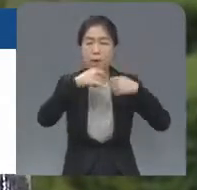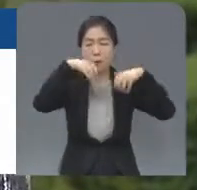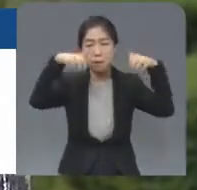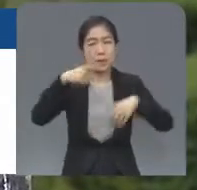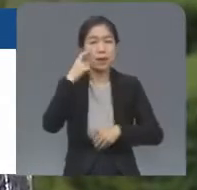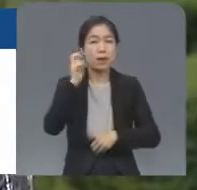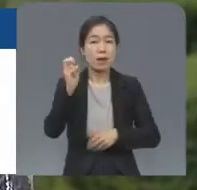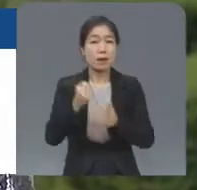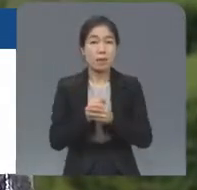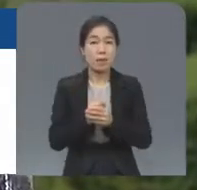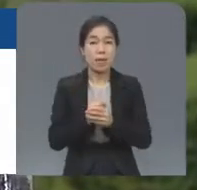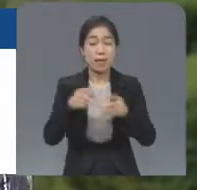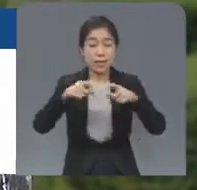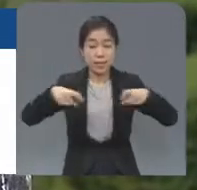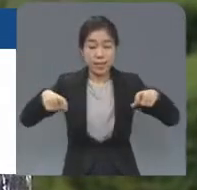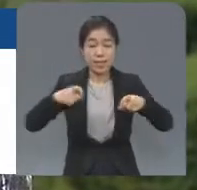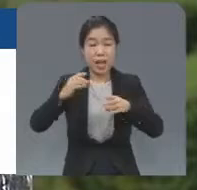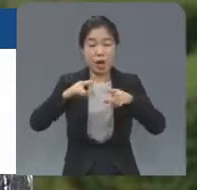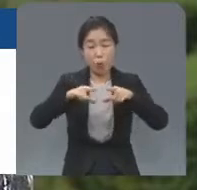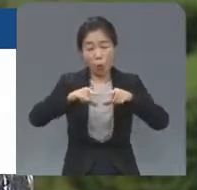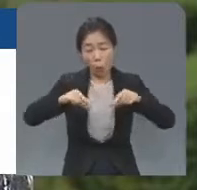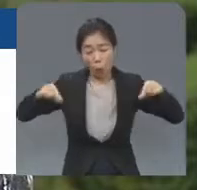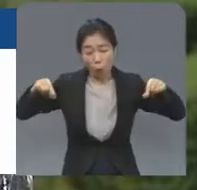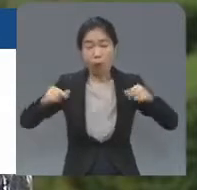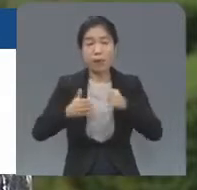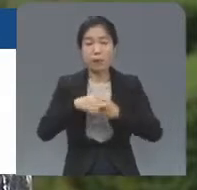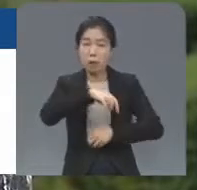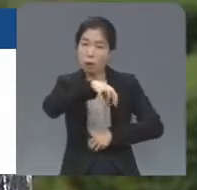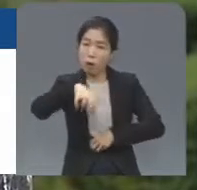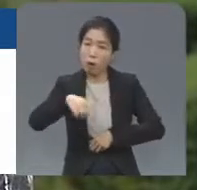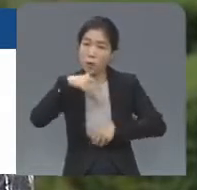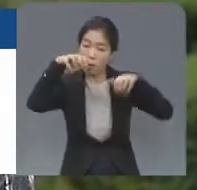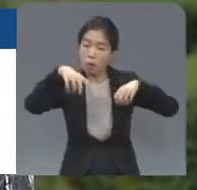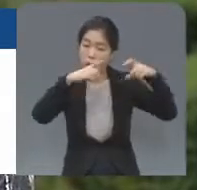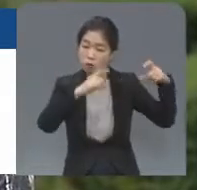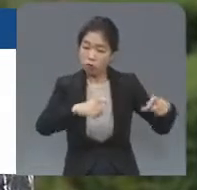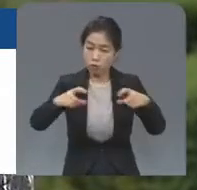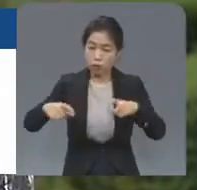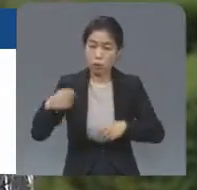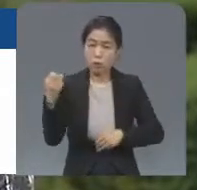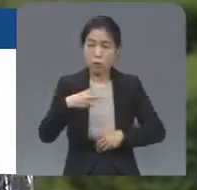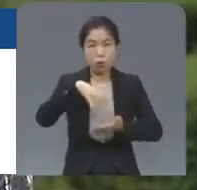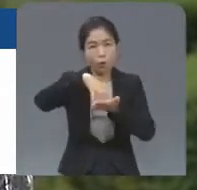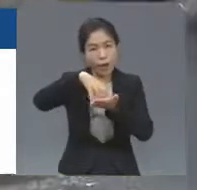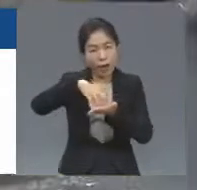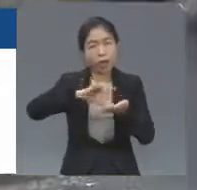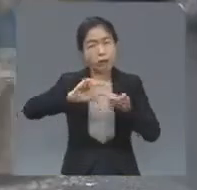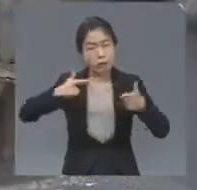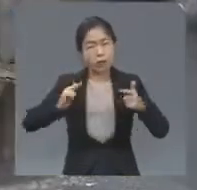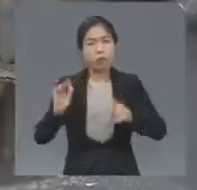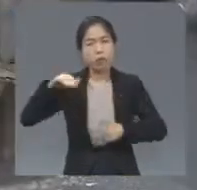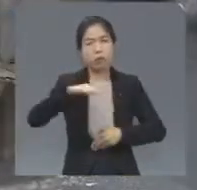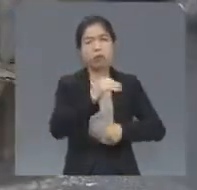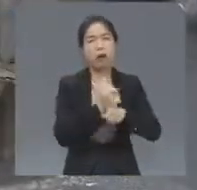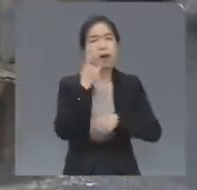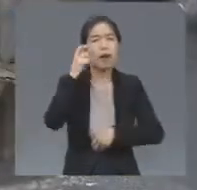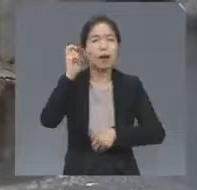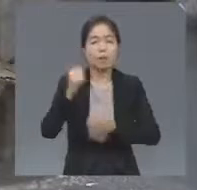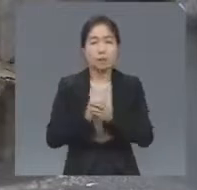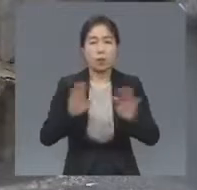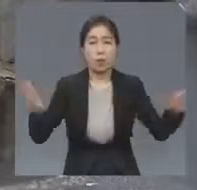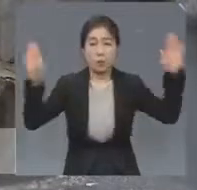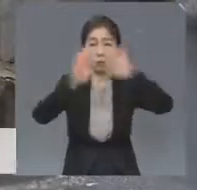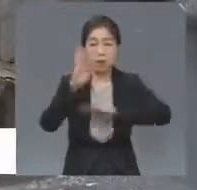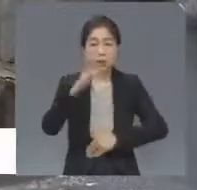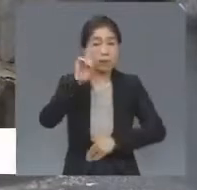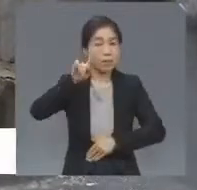이 장마전선은 남북으로 폭이 좁아 위치에 따라 강수지역과 강수량의 변동폭이 크겠습니다. 기상청은 오늘 밤부터